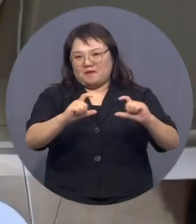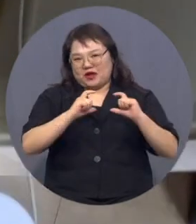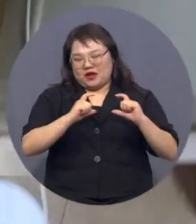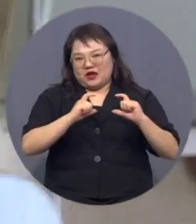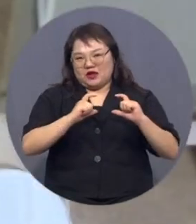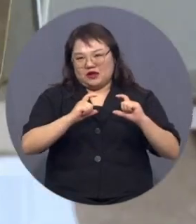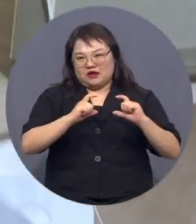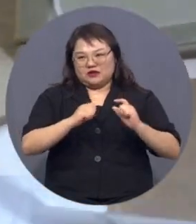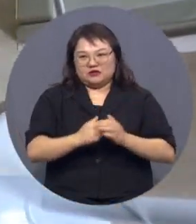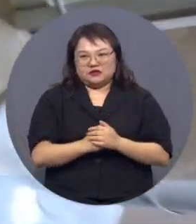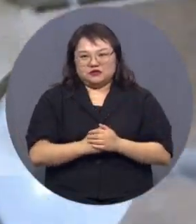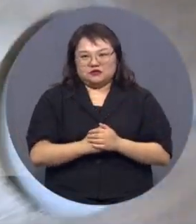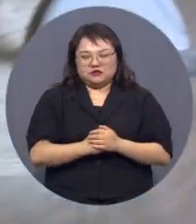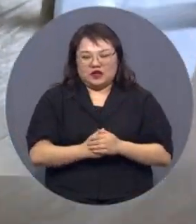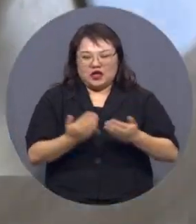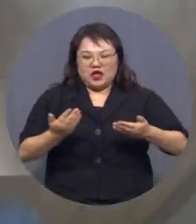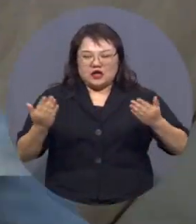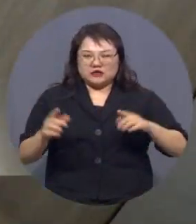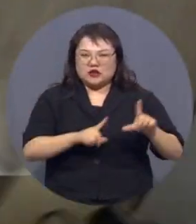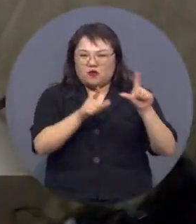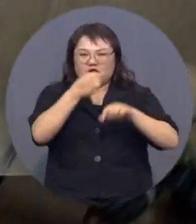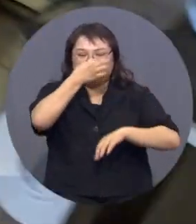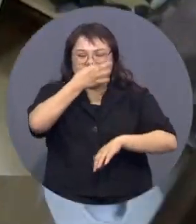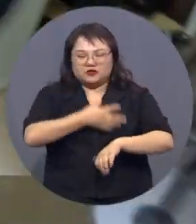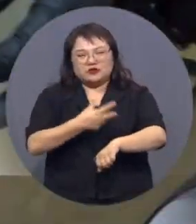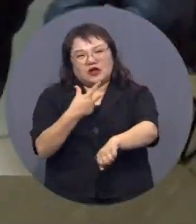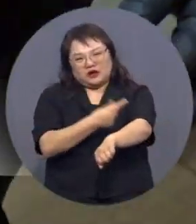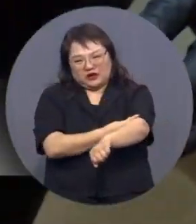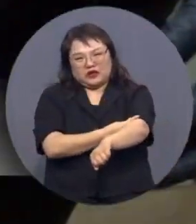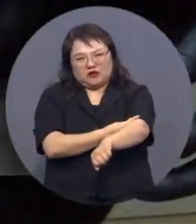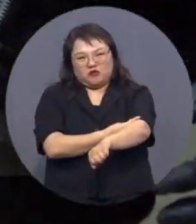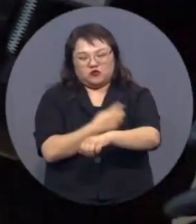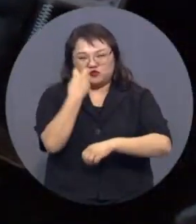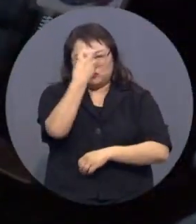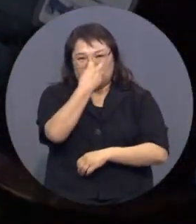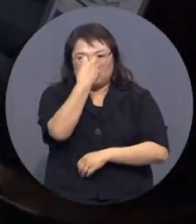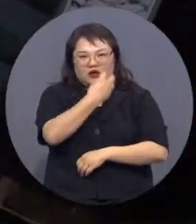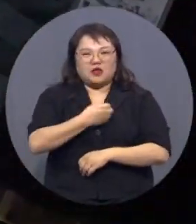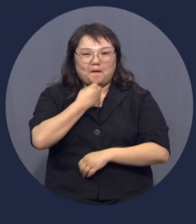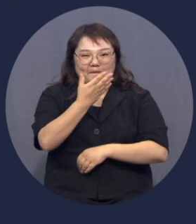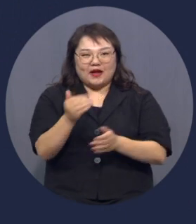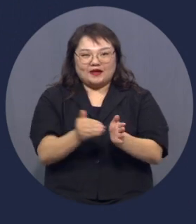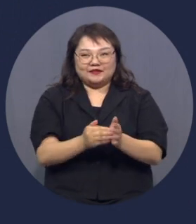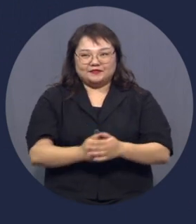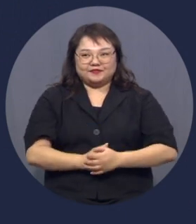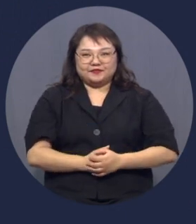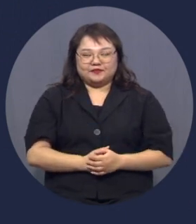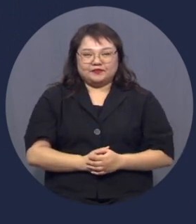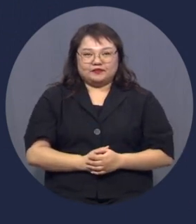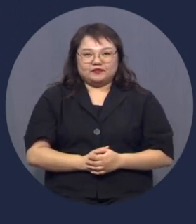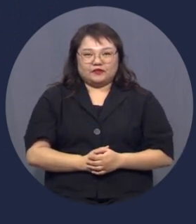확인됐는데 어선생활이 힘들어 마약을 하게 됐다고 조사해서 진술한 것으로 전해졌습니다 그걸